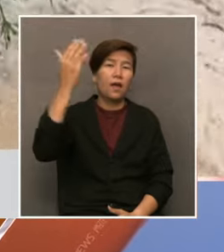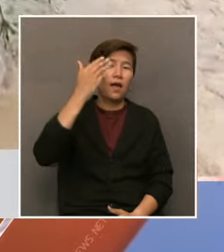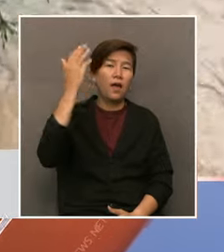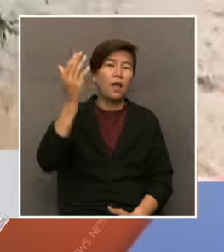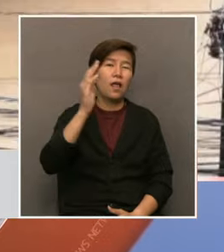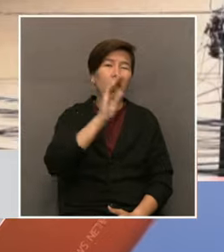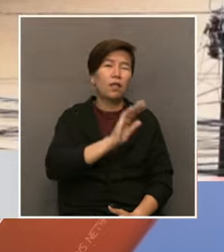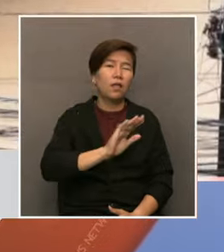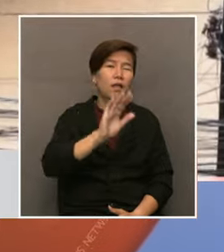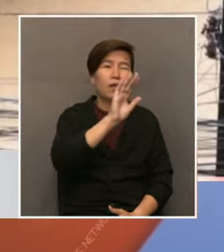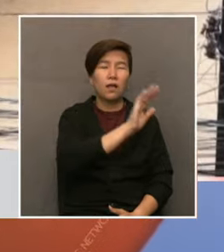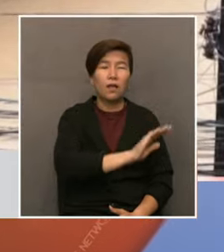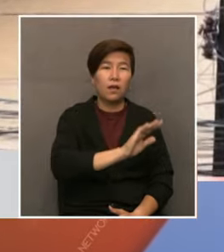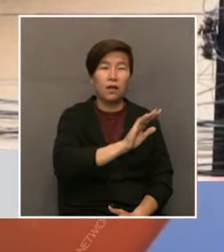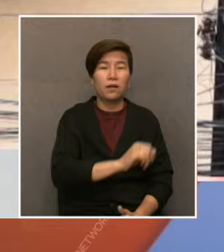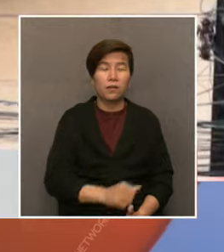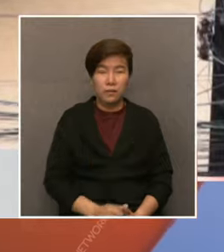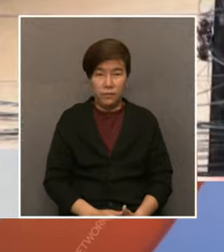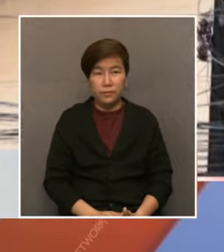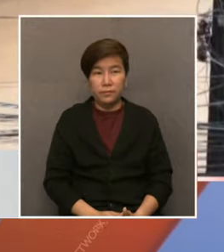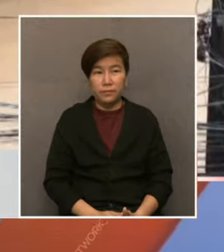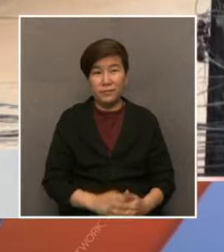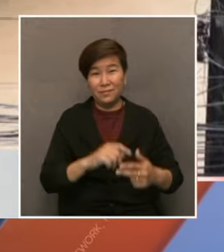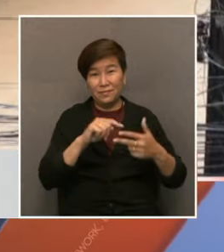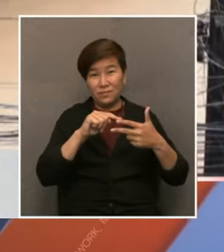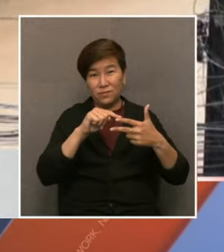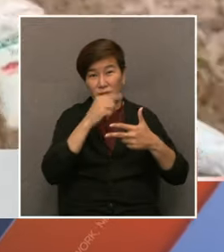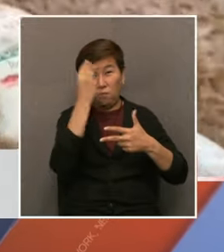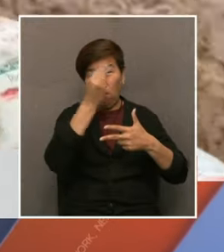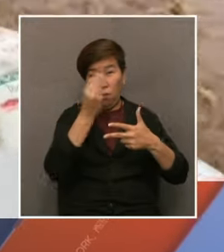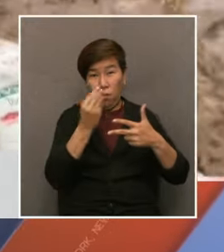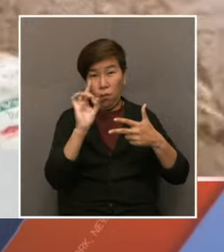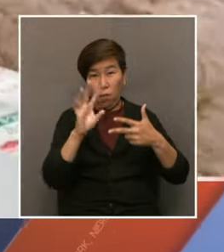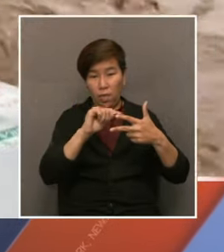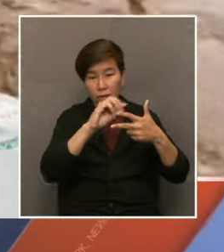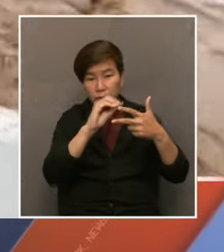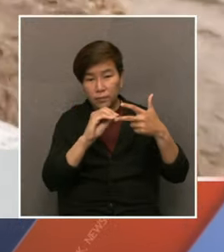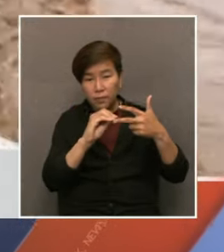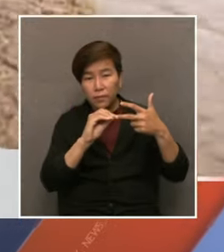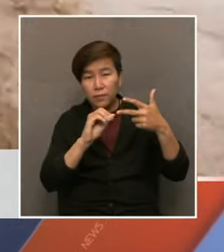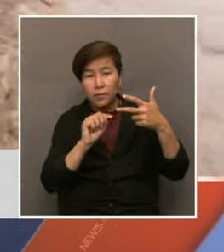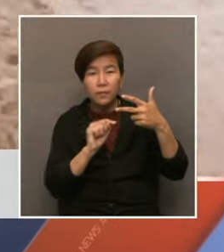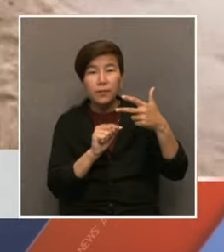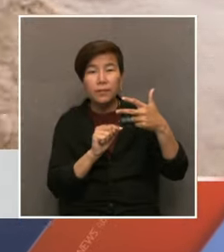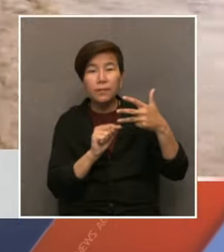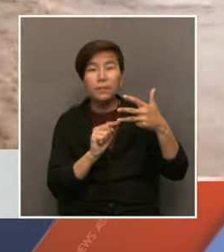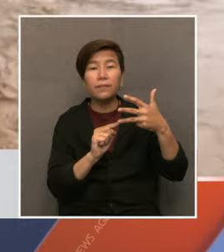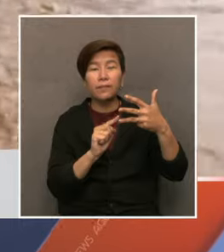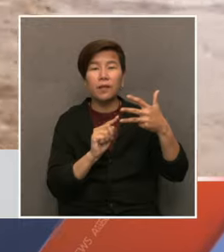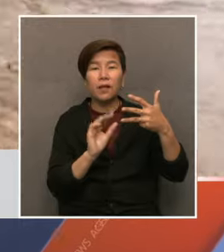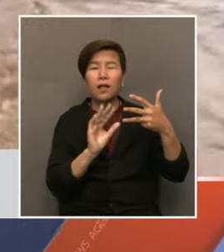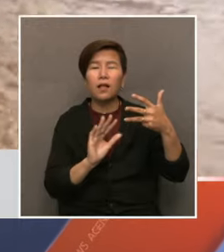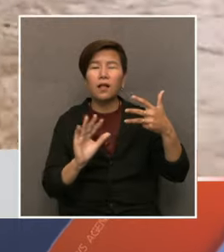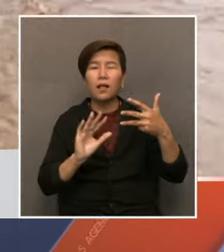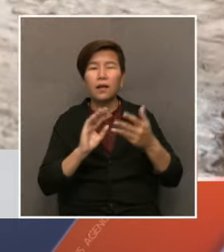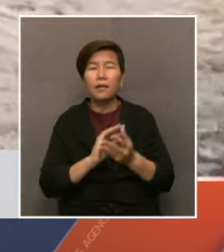นจากยูดิเพชันมาเป็นหย่อมความกดอากาศต่ำกำลังแรงก็ยังเรียกว่าระบบลมยังไหลเวียนเข้าหาศูนย์กลางอยู่นะ